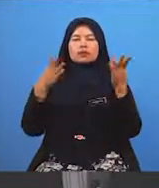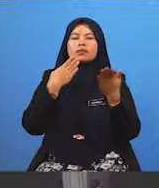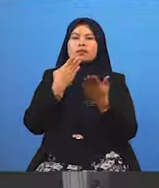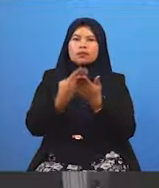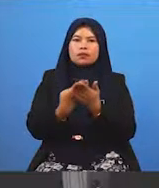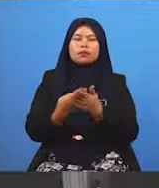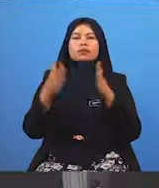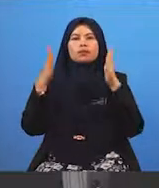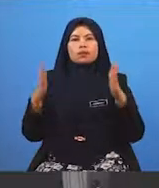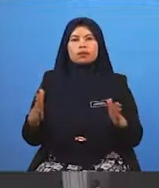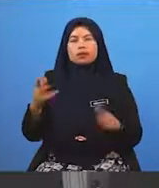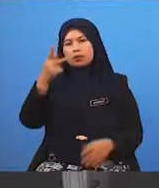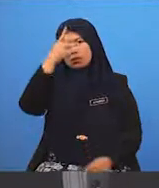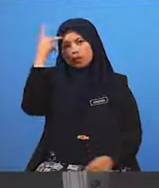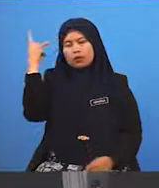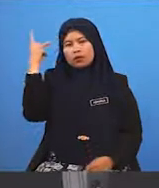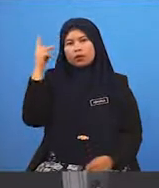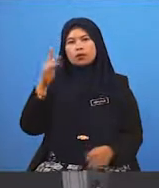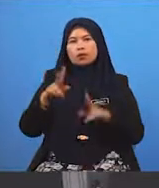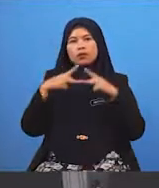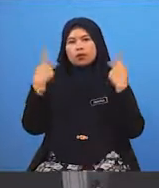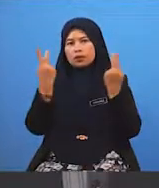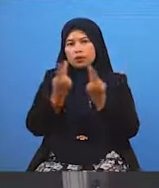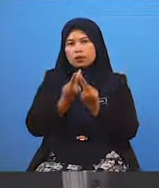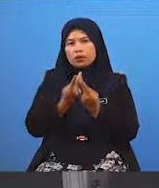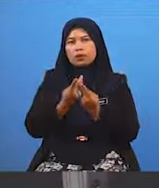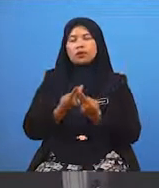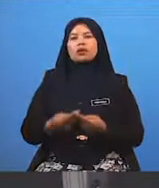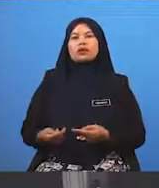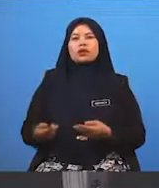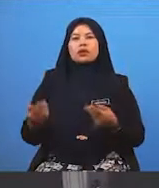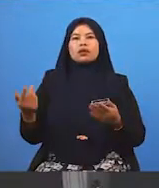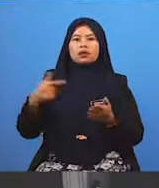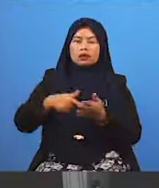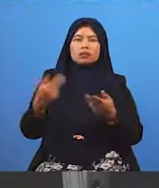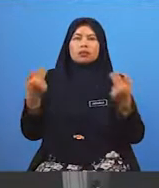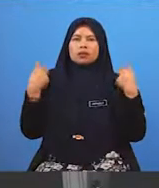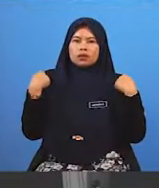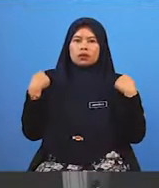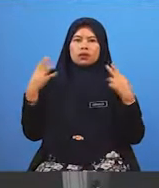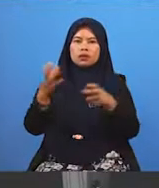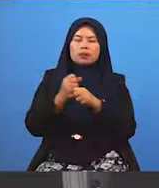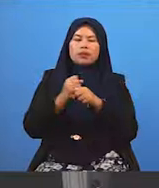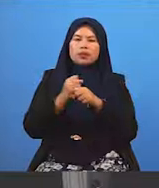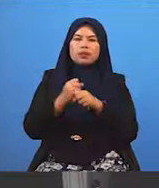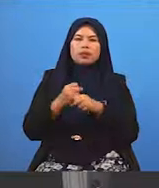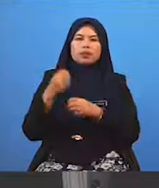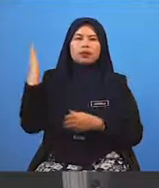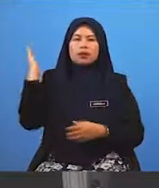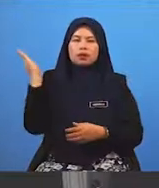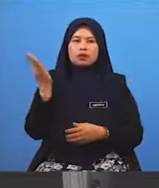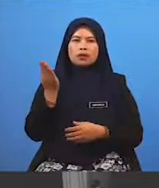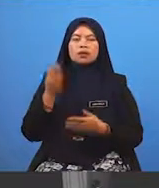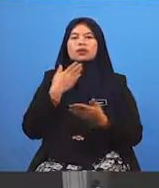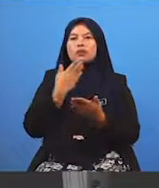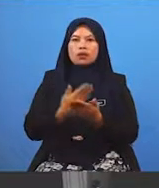kerana keluarga mereka lebih berhak mendapat layanan yang baik berbanding orang lain. Berbuat baik dengan ahli